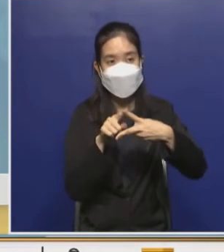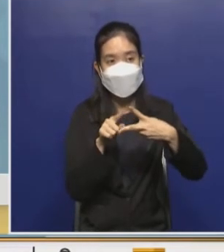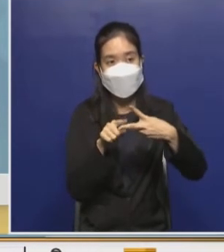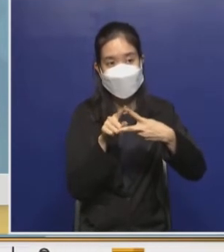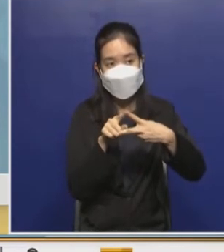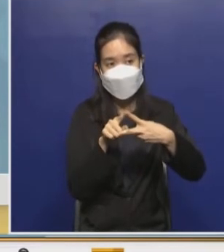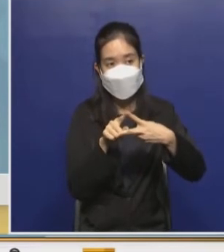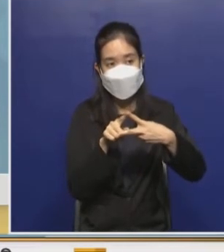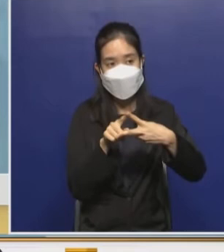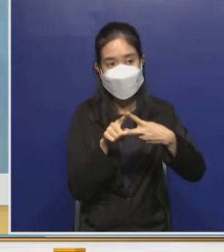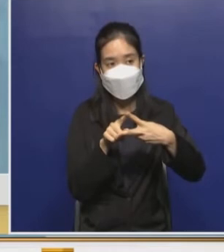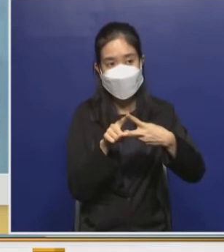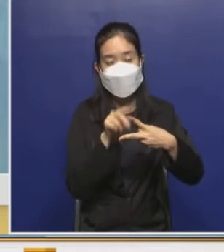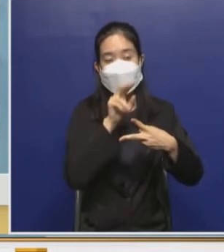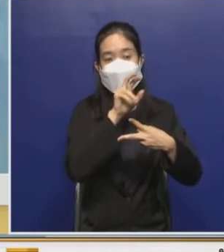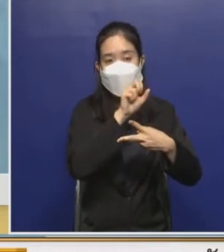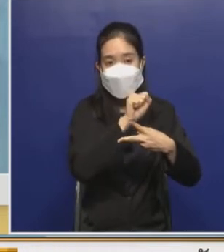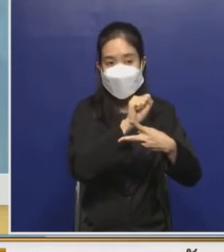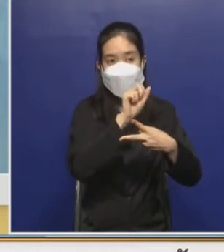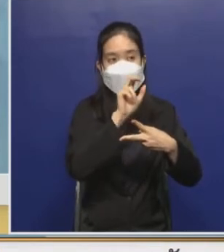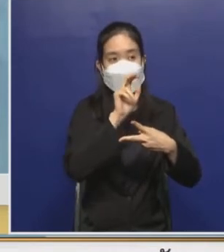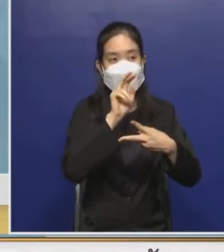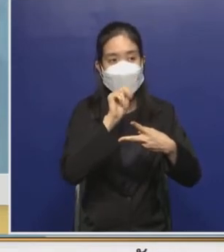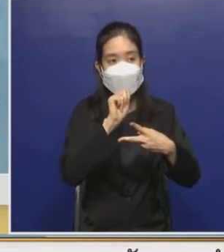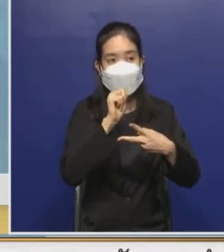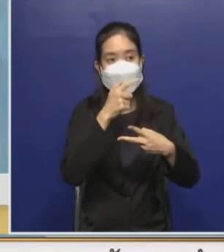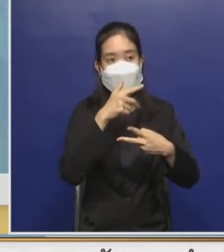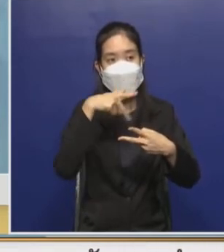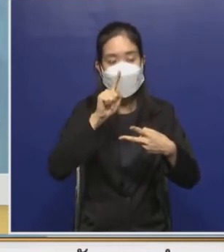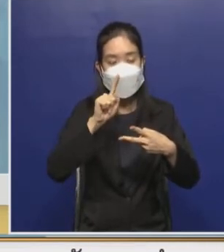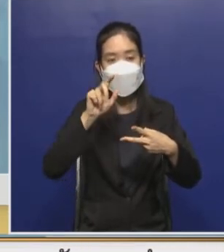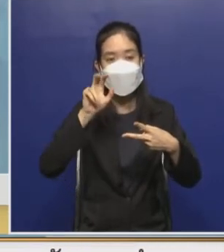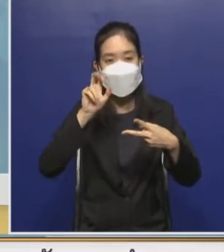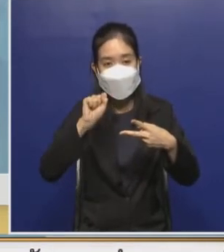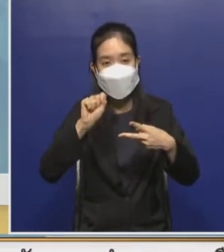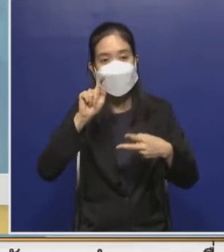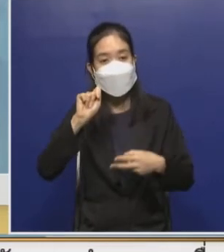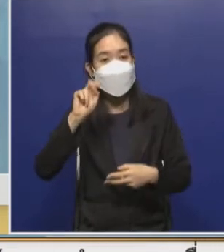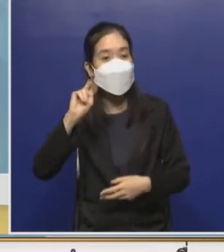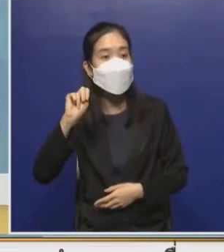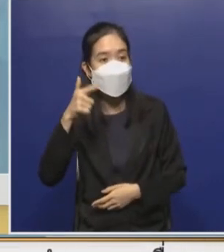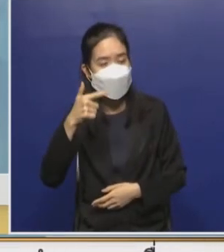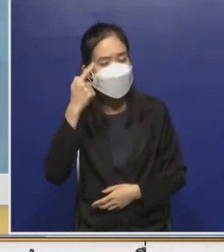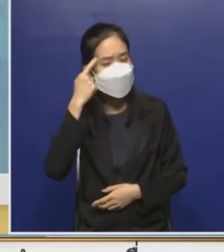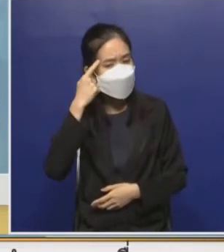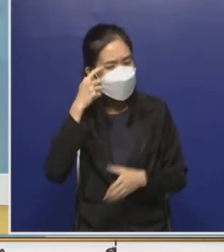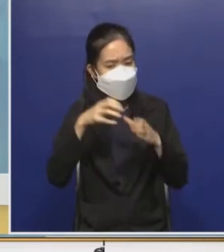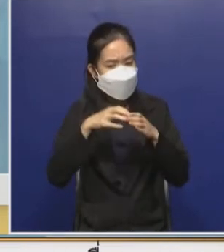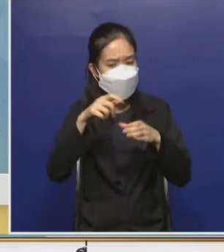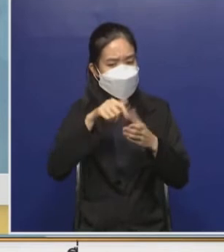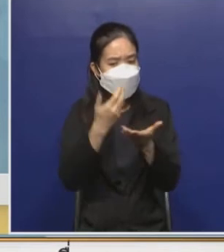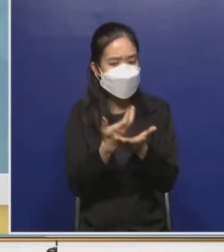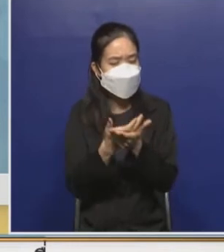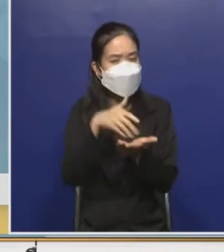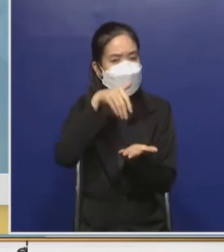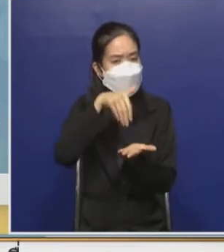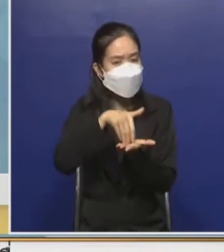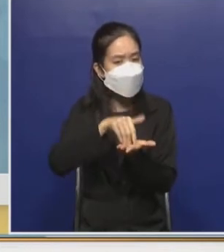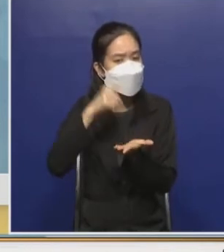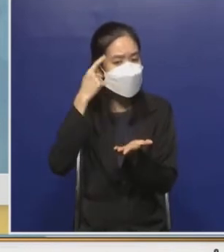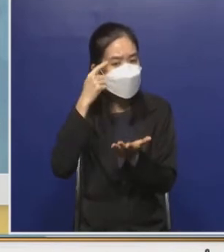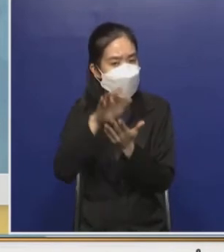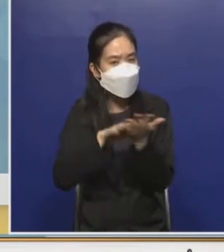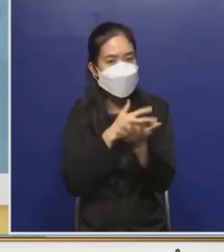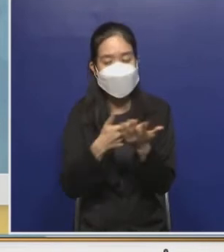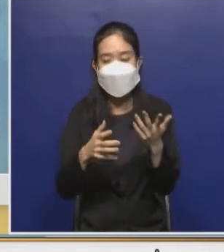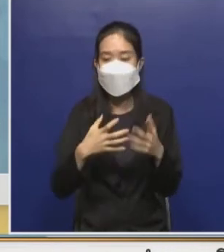สำนงกประมาณ สอตต่งอกลมันชีกลางต้องรวมกนคิดวิเคราะปัญหาประสิธภาพและประสิทธิผลของการใช้งบประมาณจ